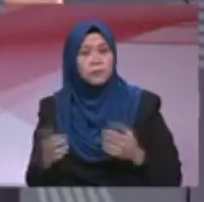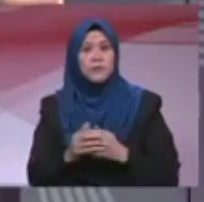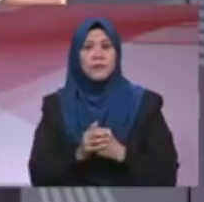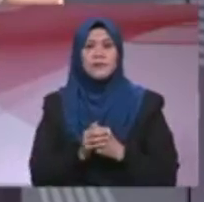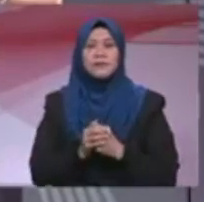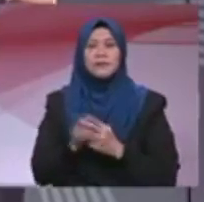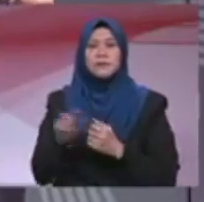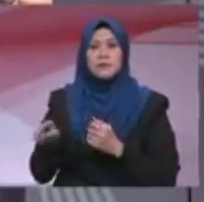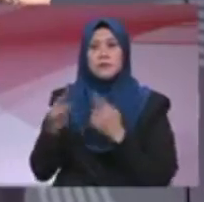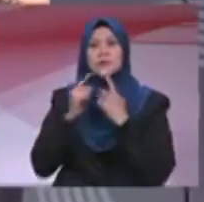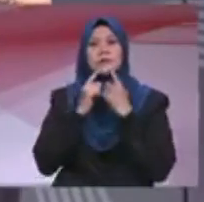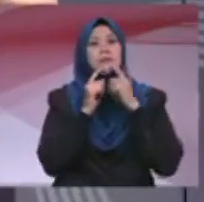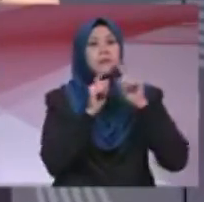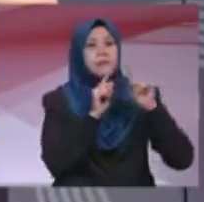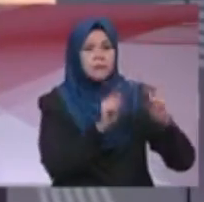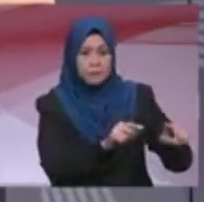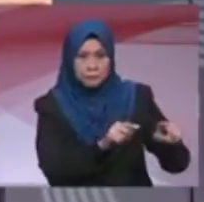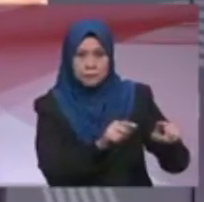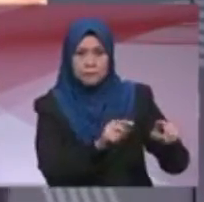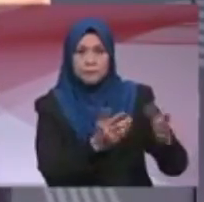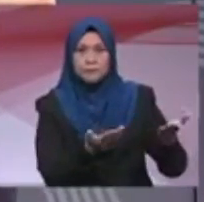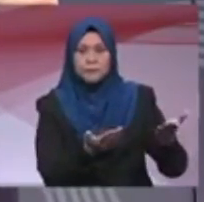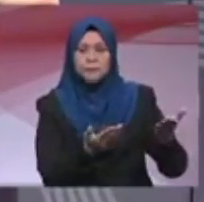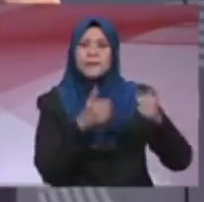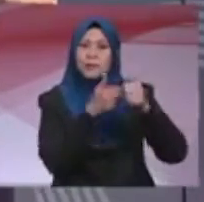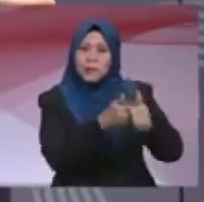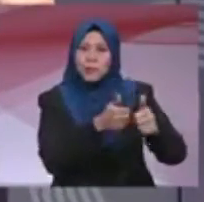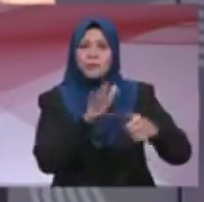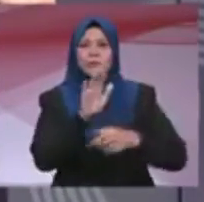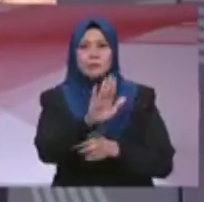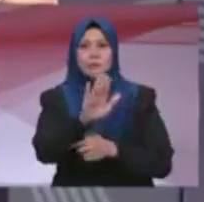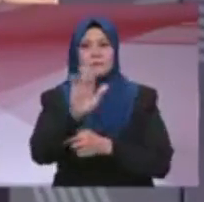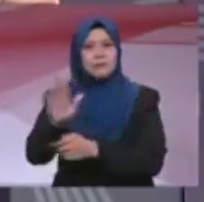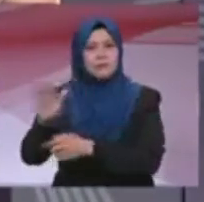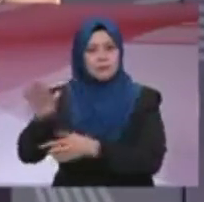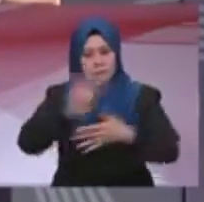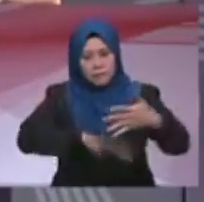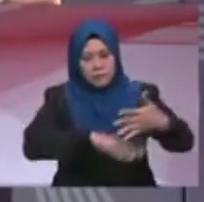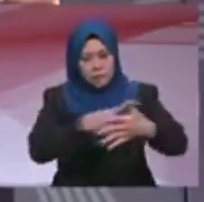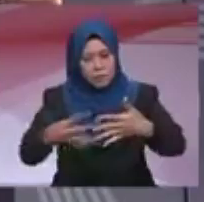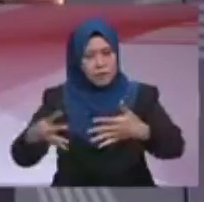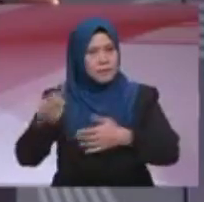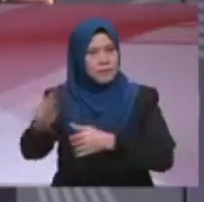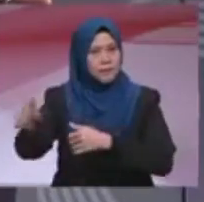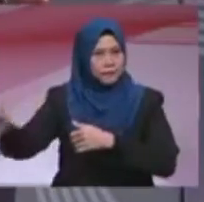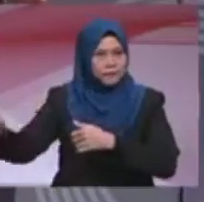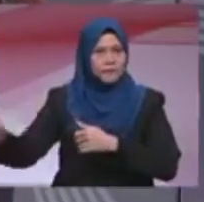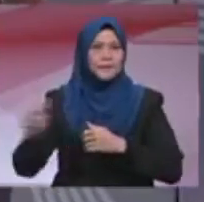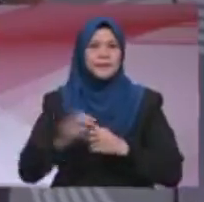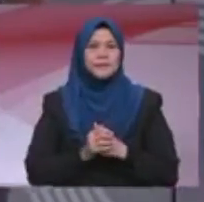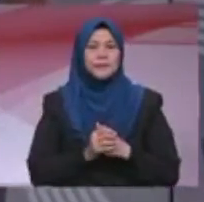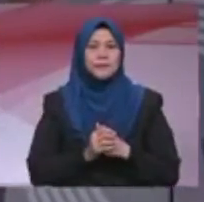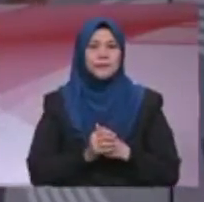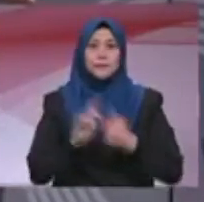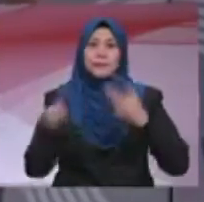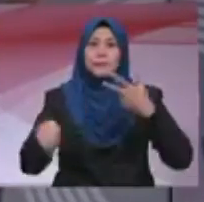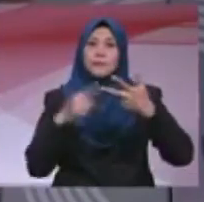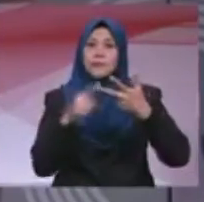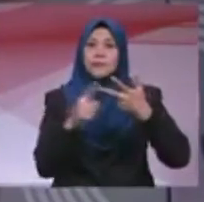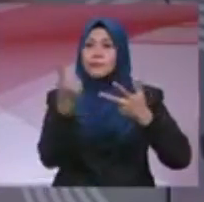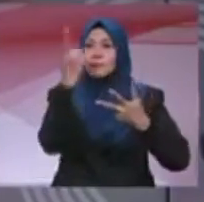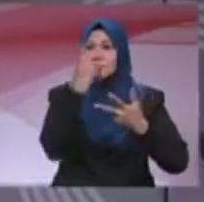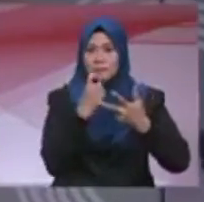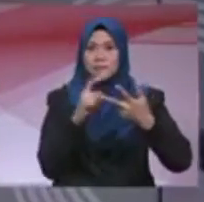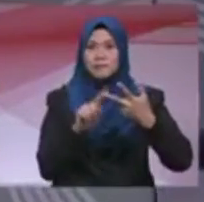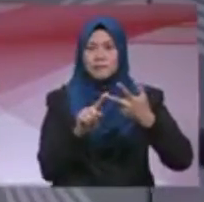Jawapannya adalah tertakluk kepada takwim masing-masing. Soalan yang ketiga, adakah murid